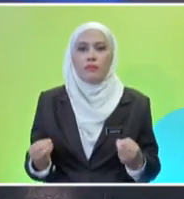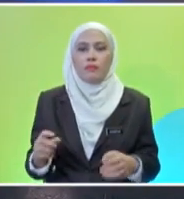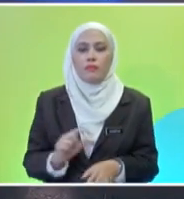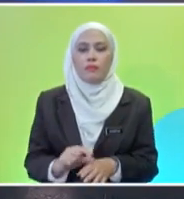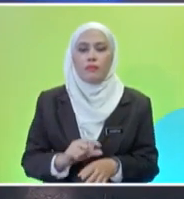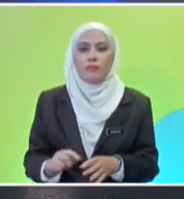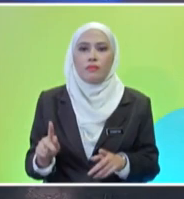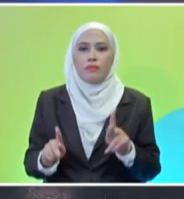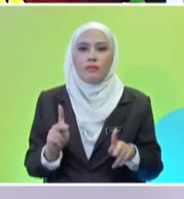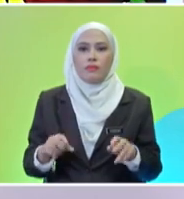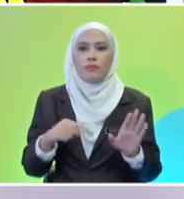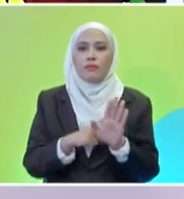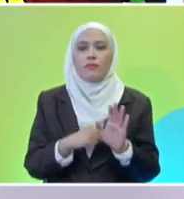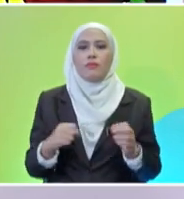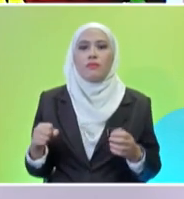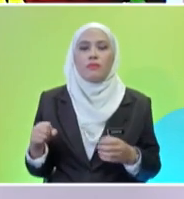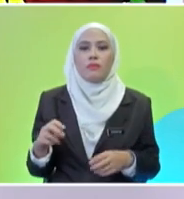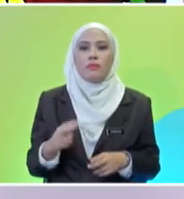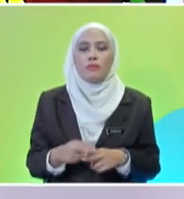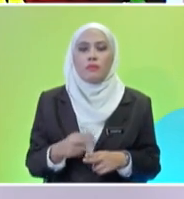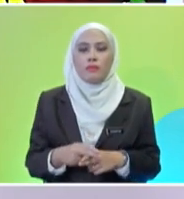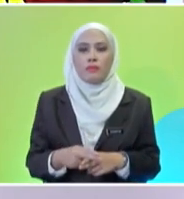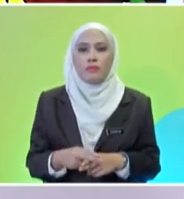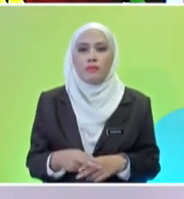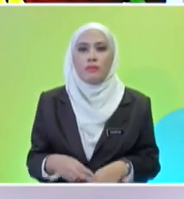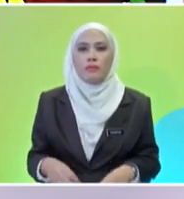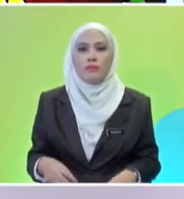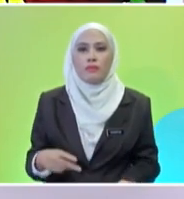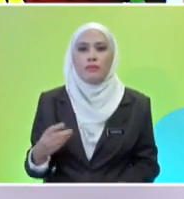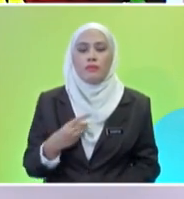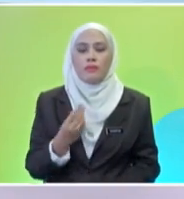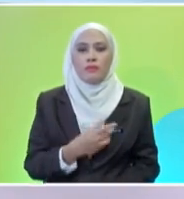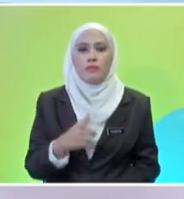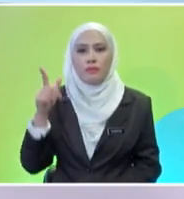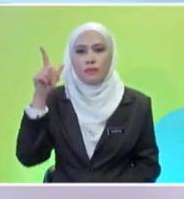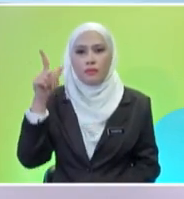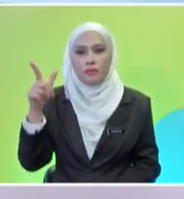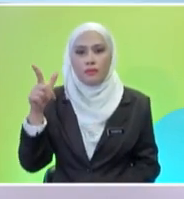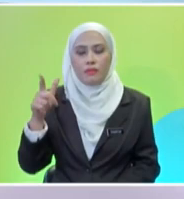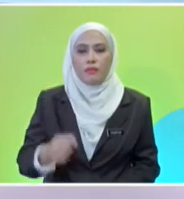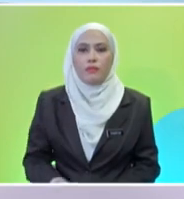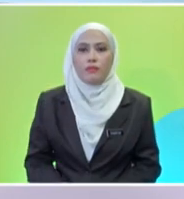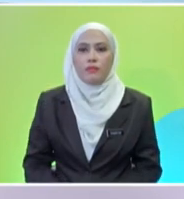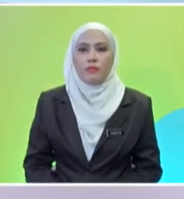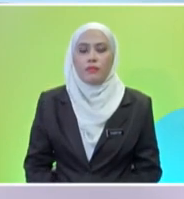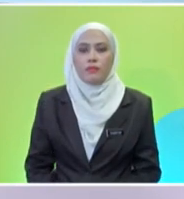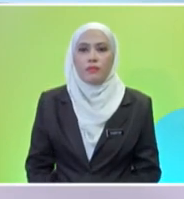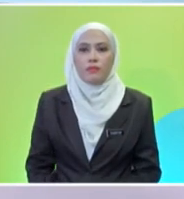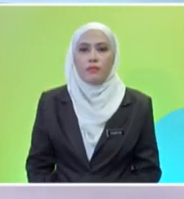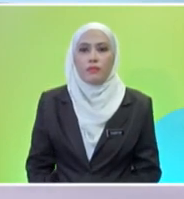beberapa contoh lain kata seni namun yang ada dalam pelajaran kita